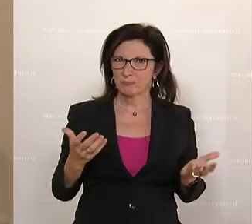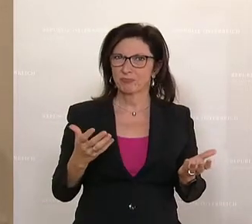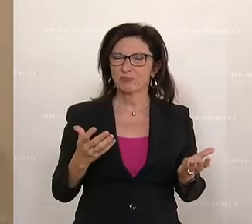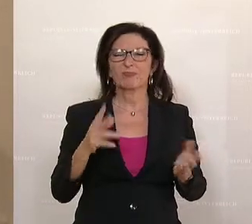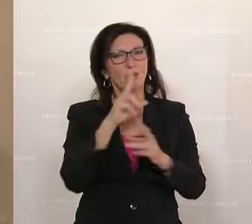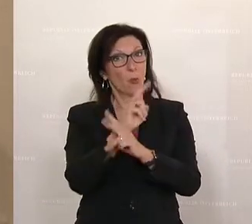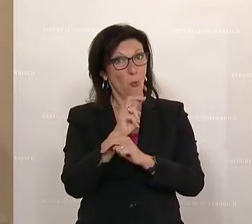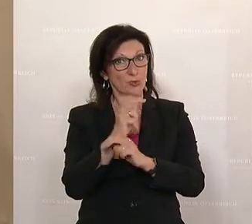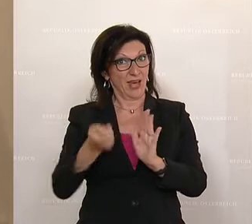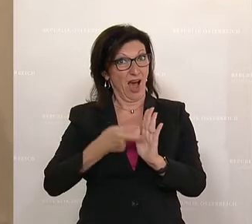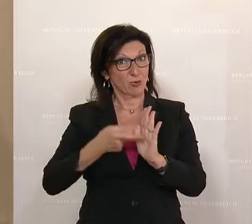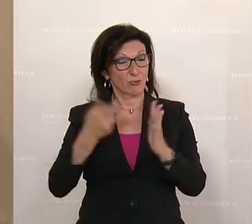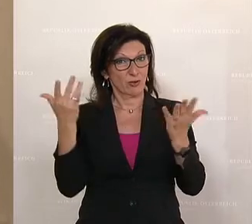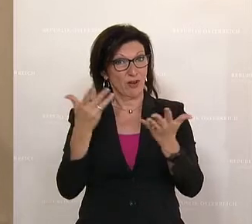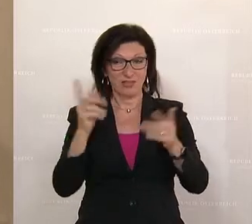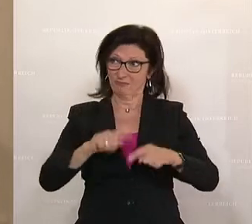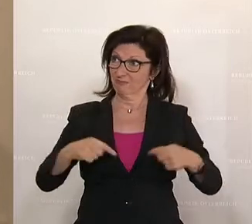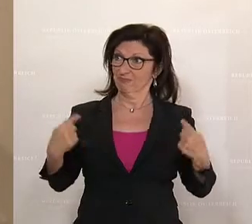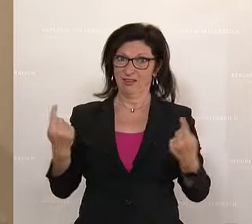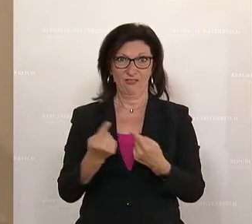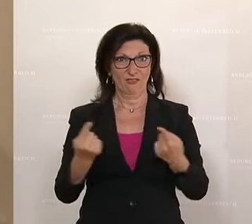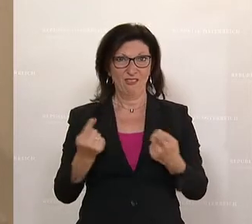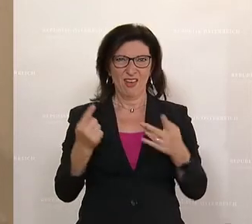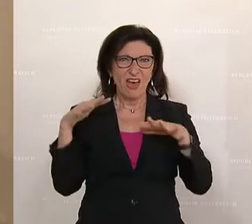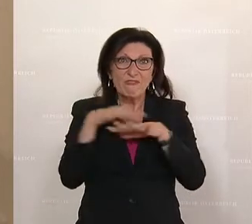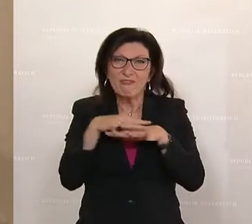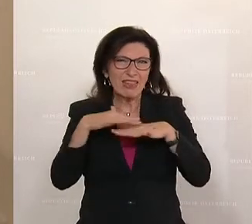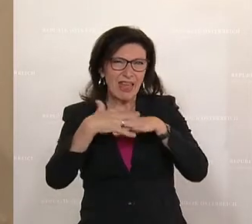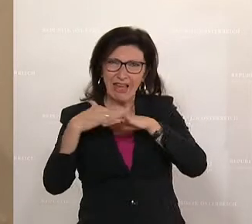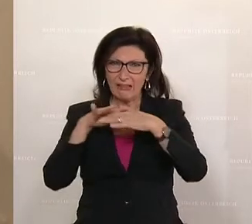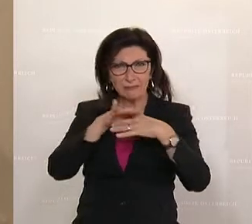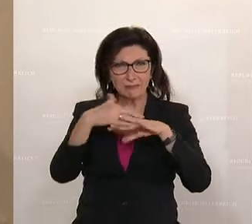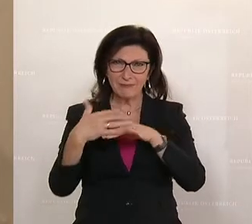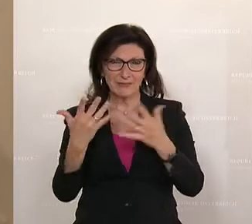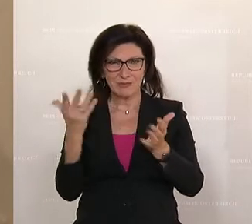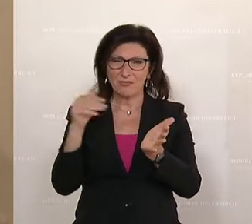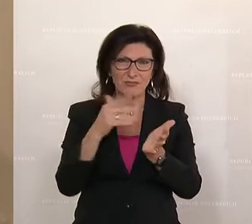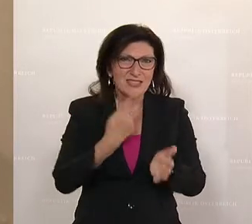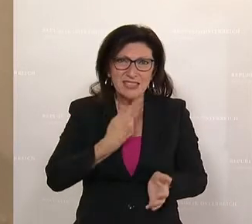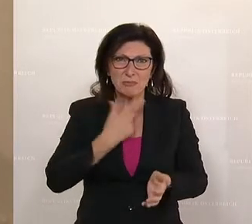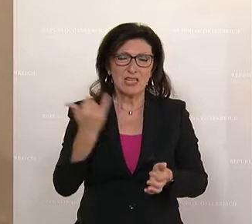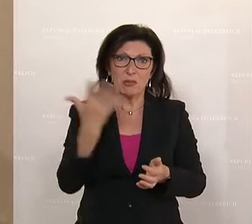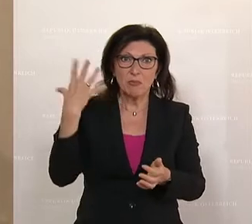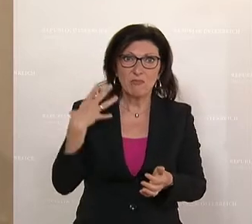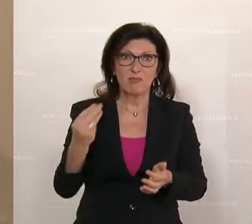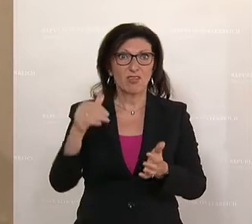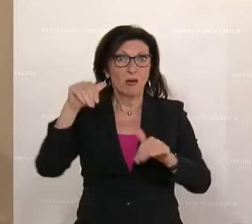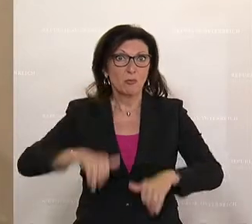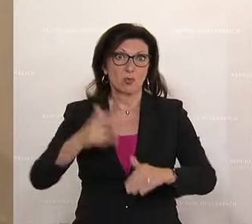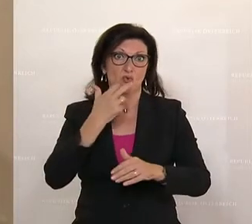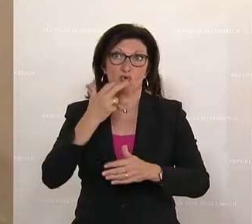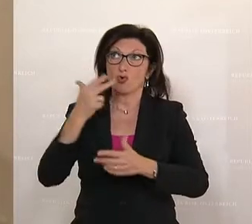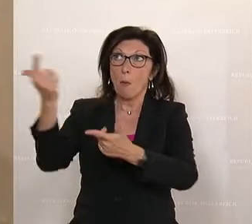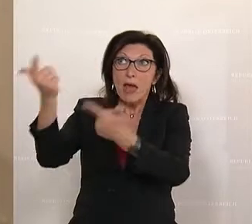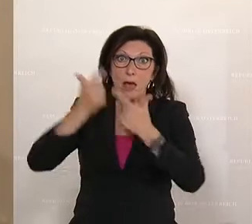ist die Herausforderung, wir sind komplett vernetzt im wahrsten Sinne des Wortes, brauchen ja auch selbst immer wieder Stromimporte und aufgrund